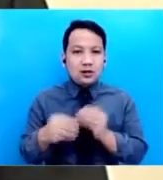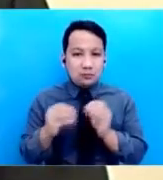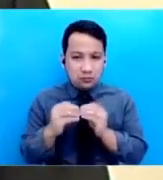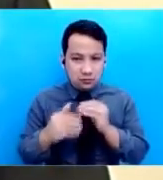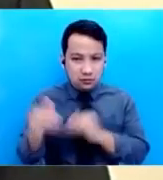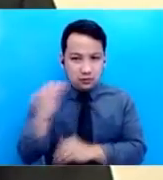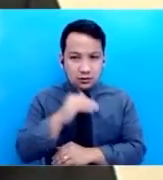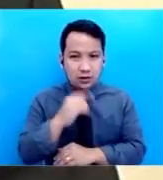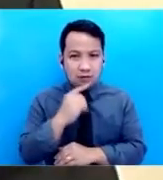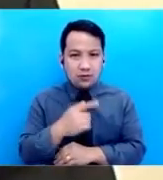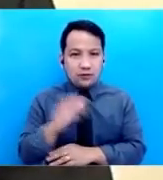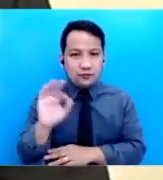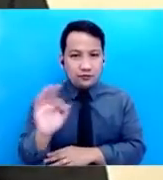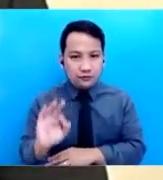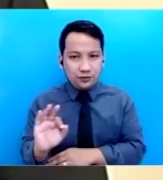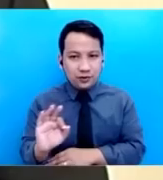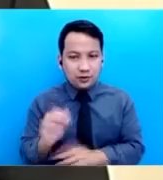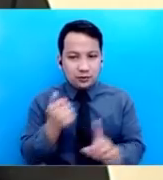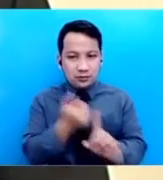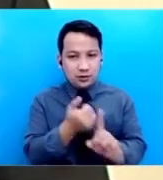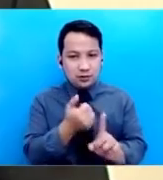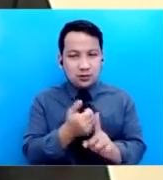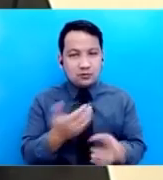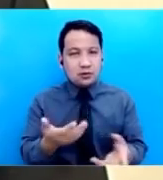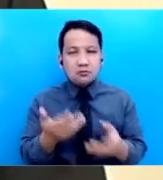mostly Friday ang ambush eh.